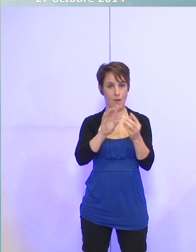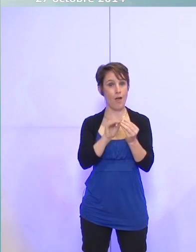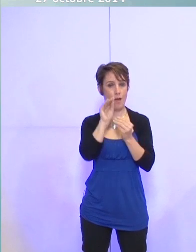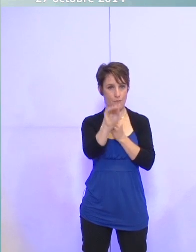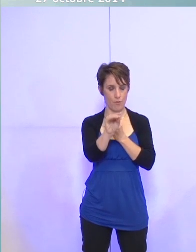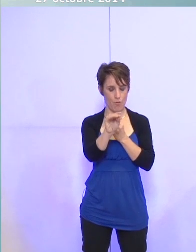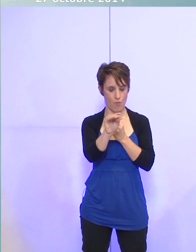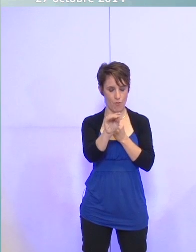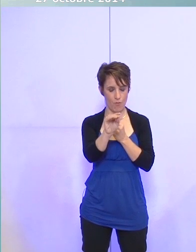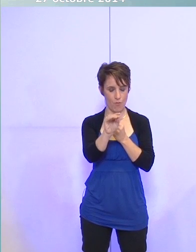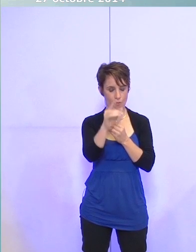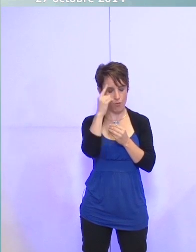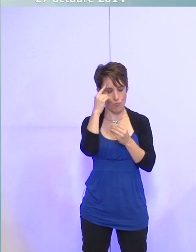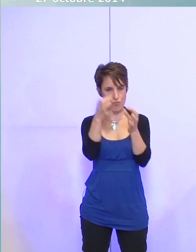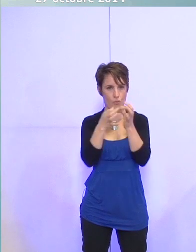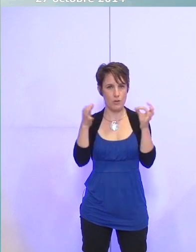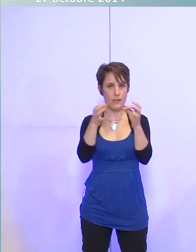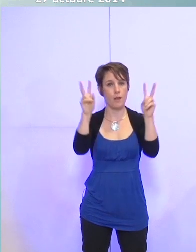portant sur l'avenant d'Alpexpo.